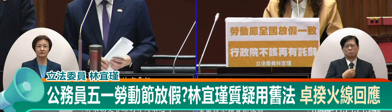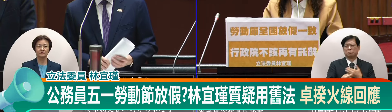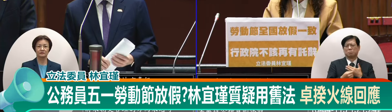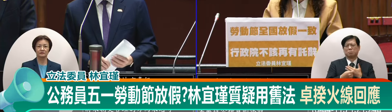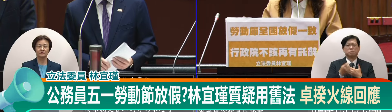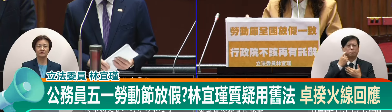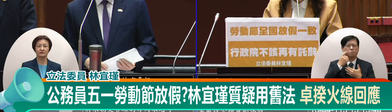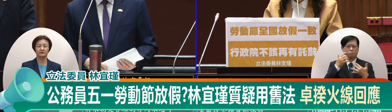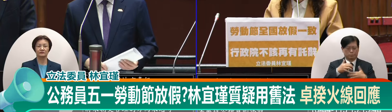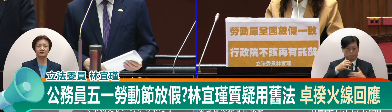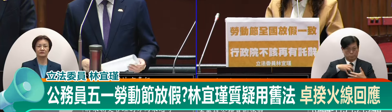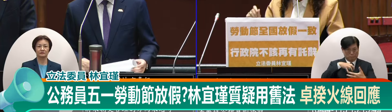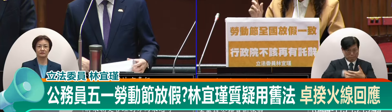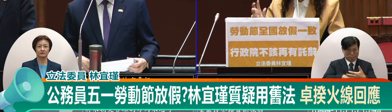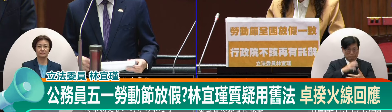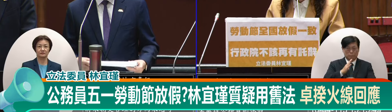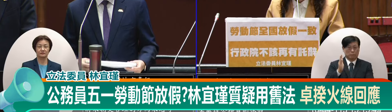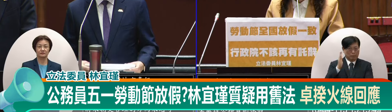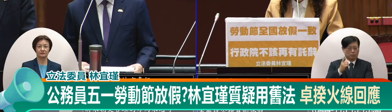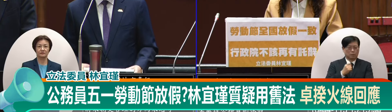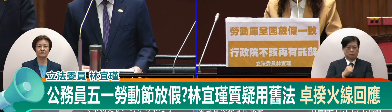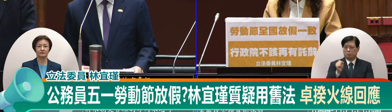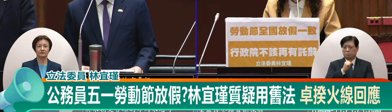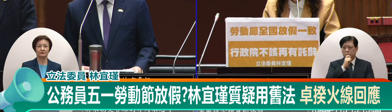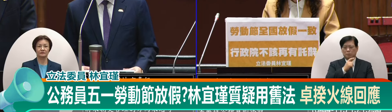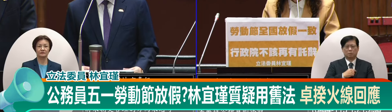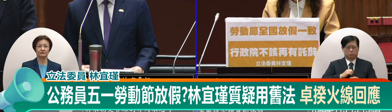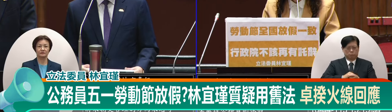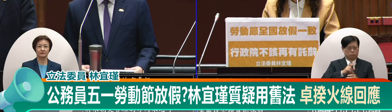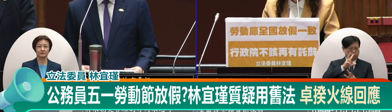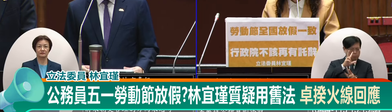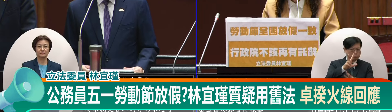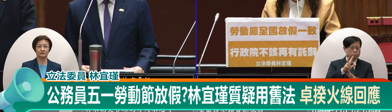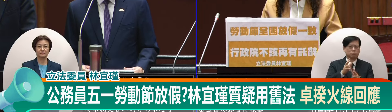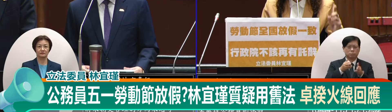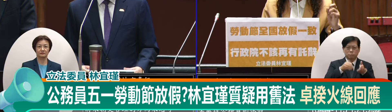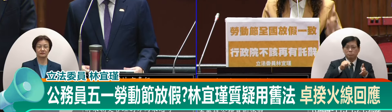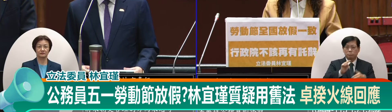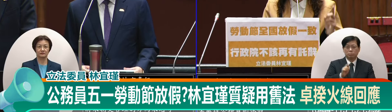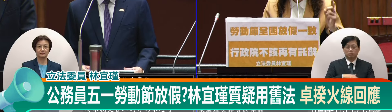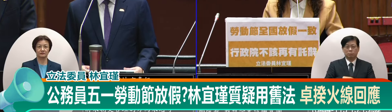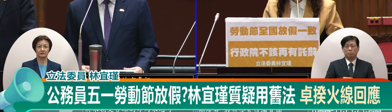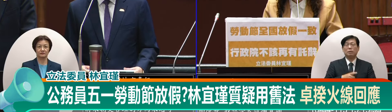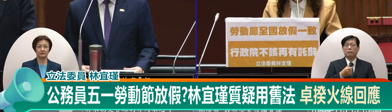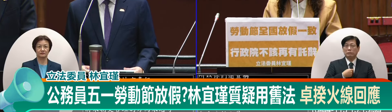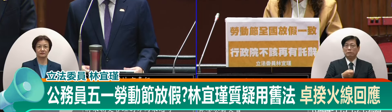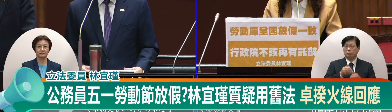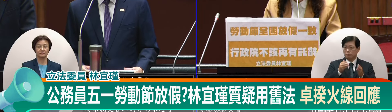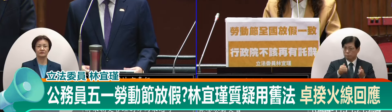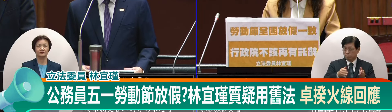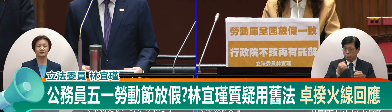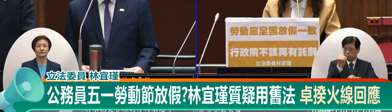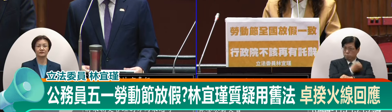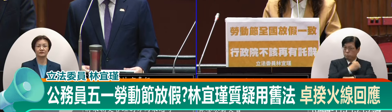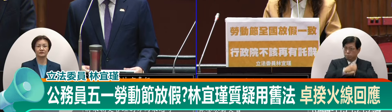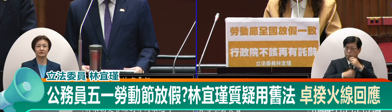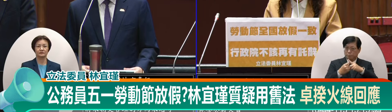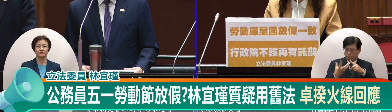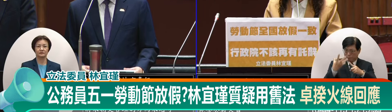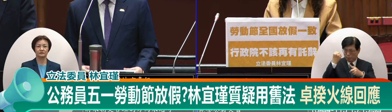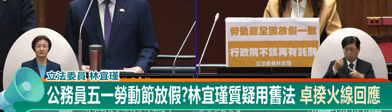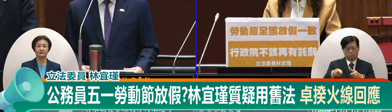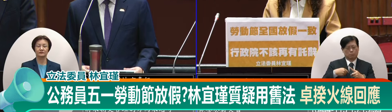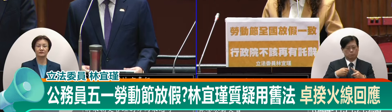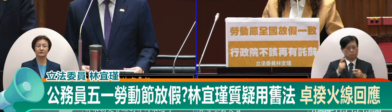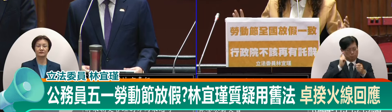问题。可是政府应该不容闪躲的核心争议是在我们该如何看待劳动人权的普世